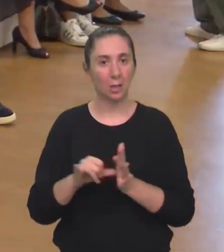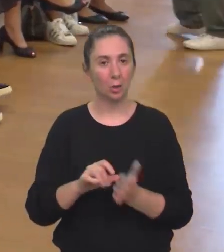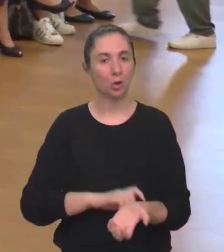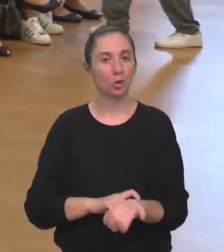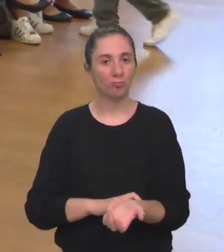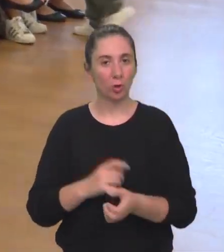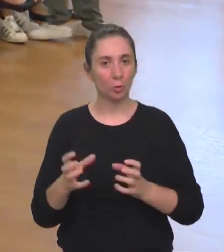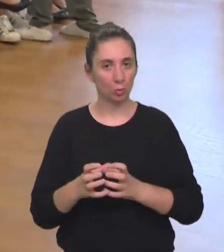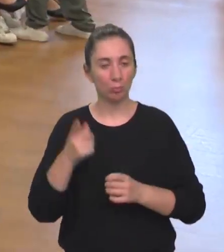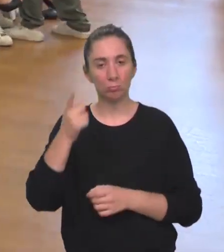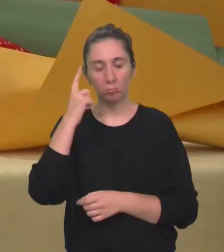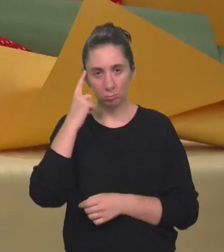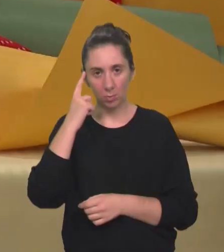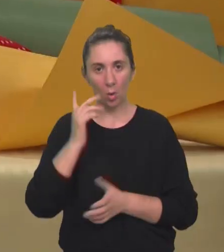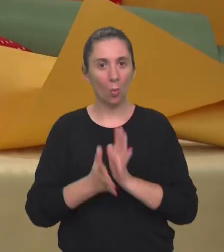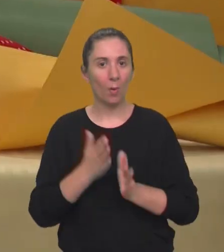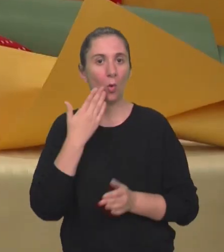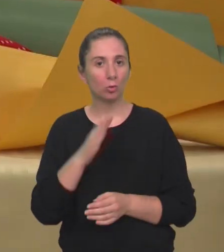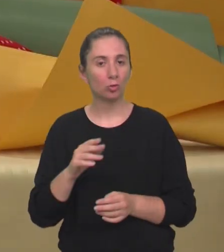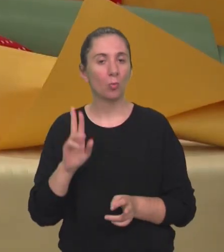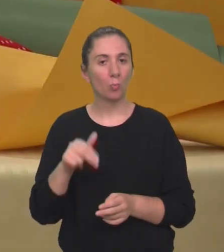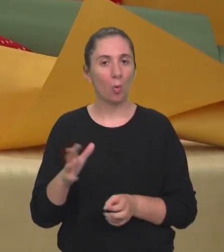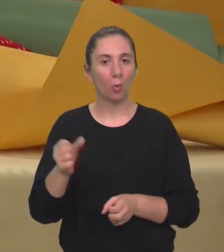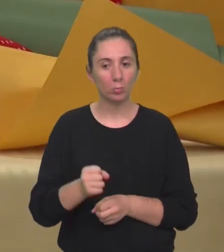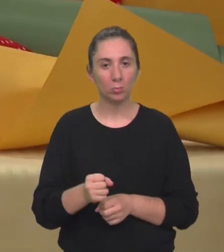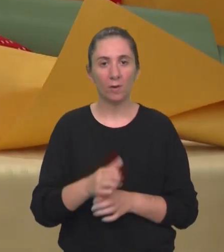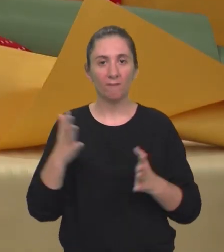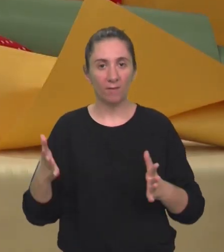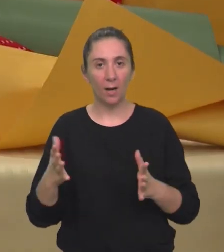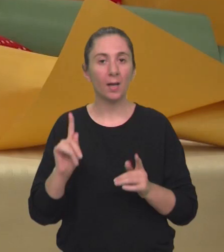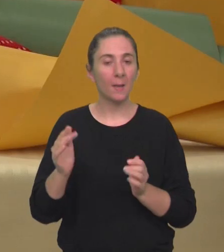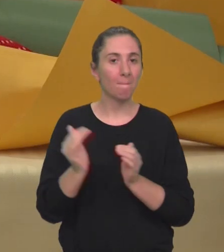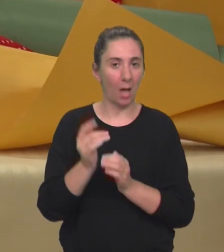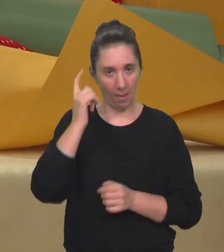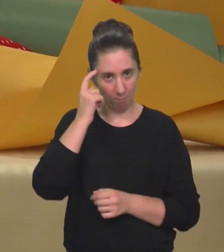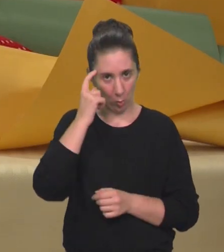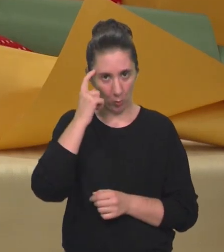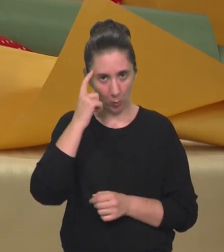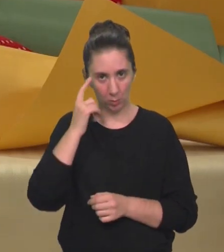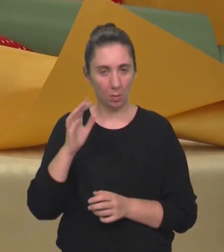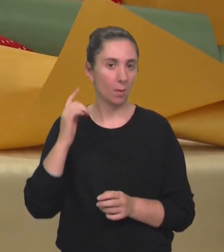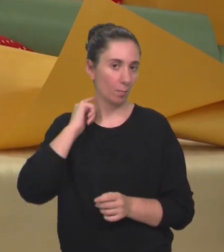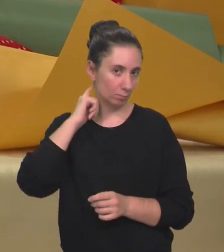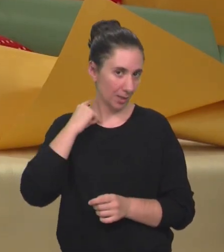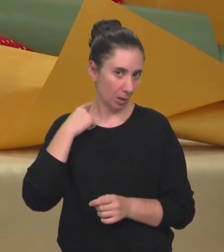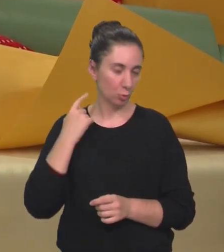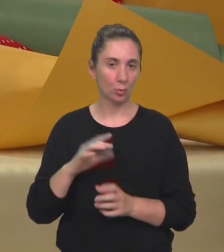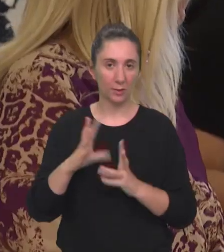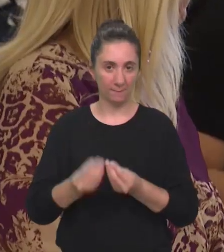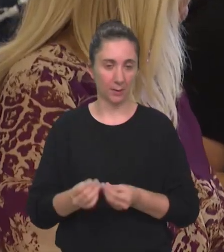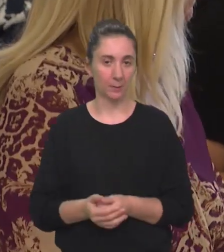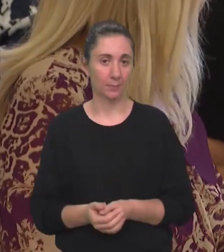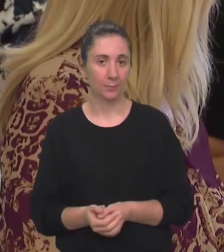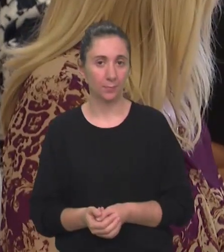živčanog sustava, što znači da upalna oštećenja mogu zahvatiti veliki i mali mozak, moždano deblo i kralježničku